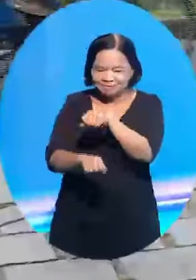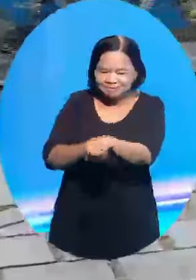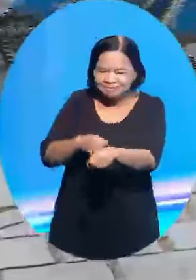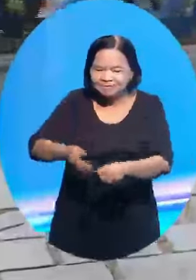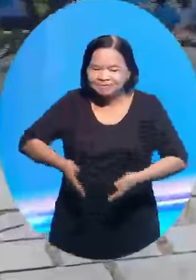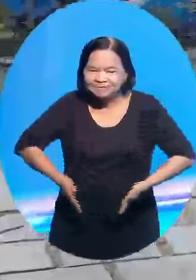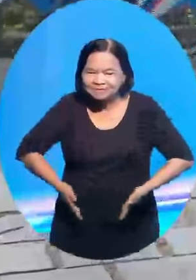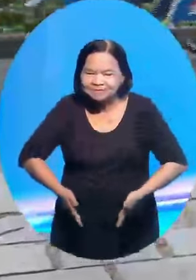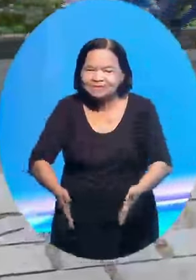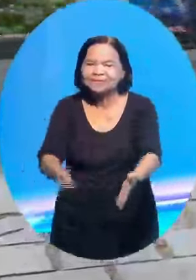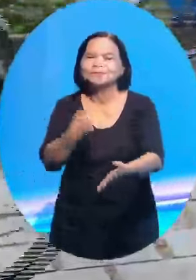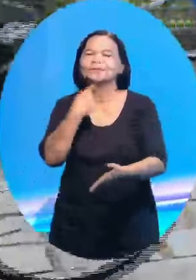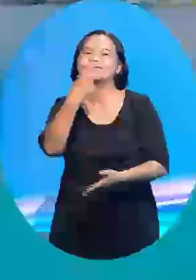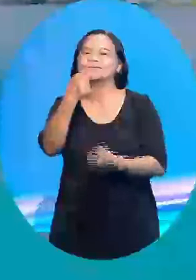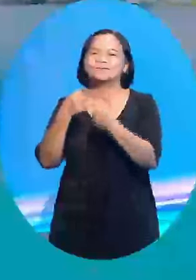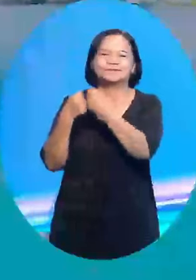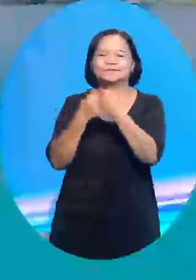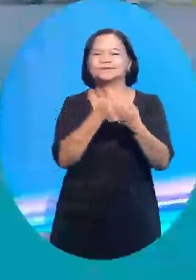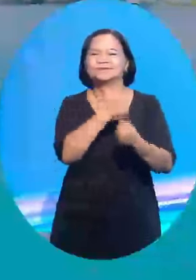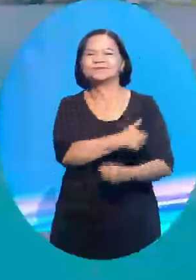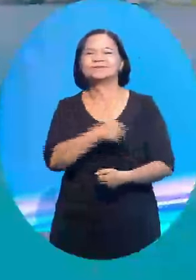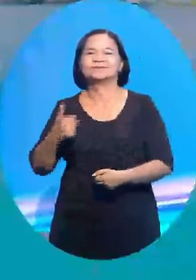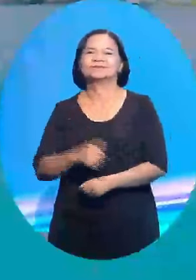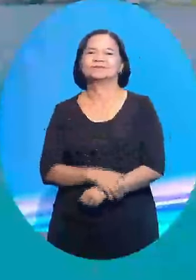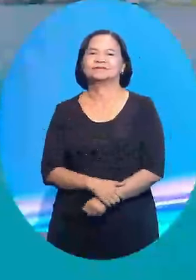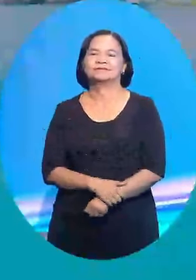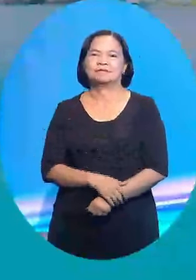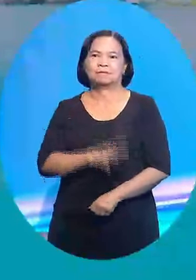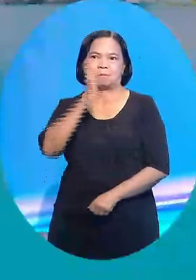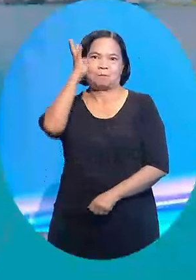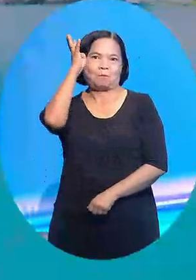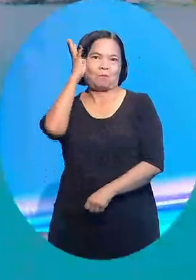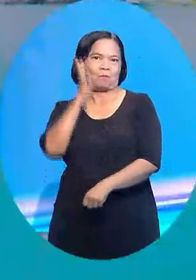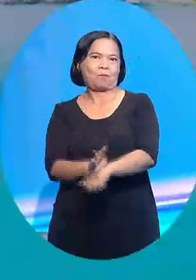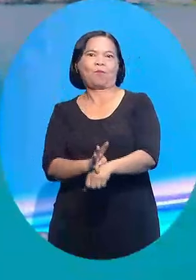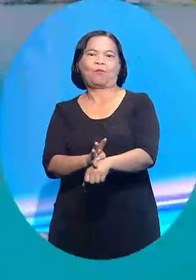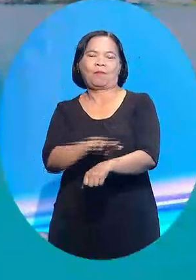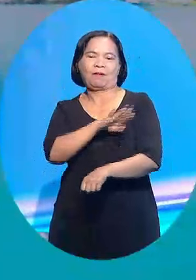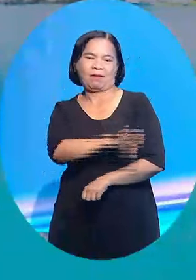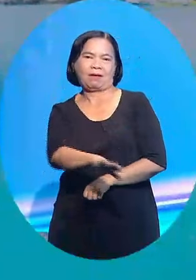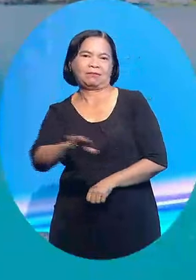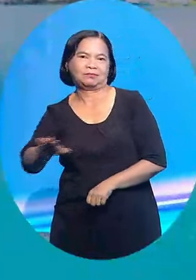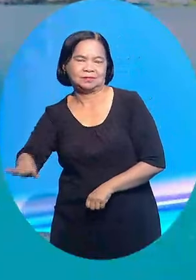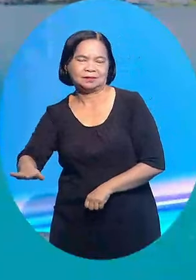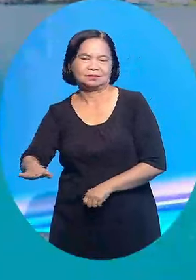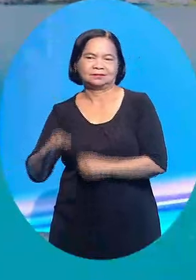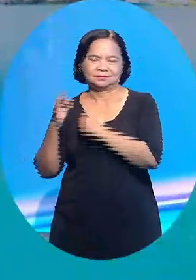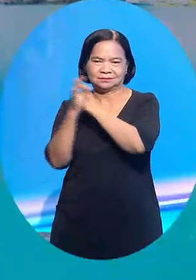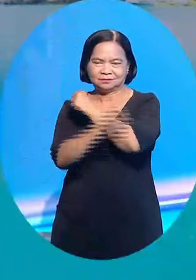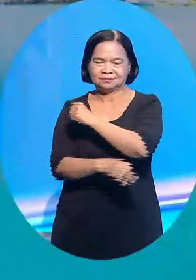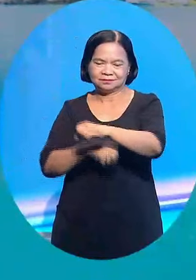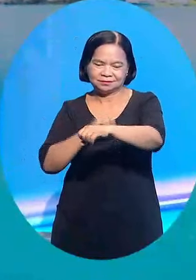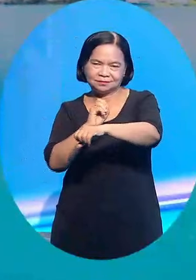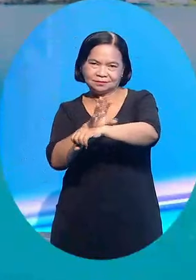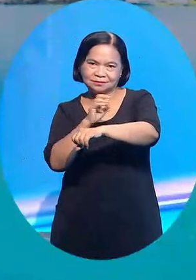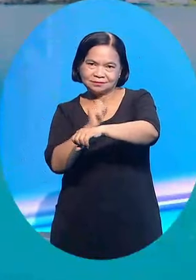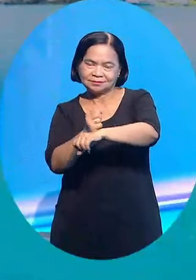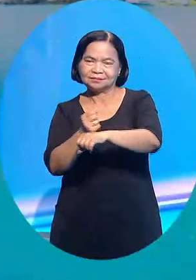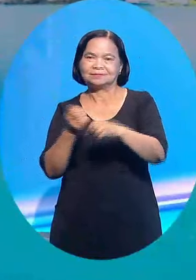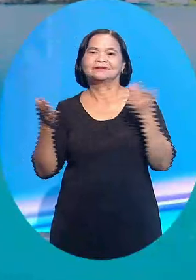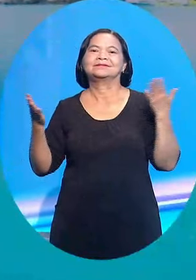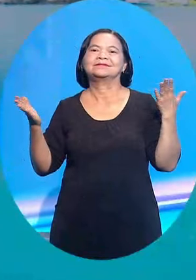truyền đến đông đảo người dân. Hơn 4.000 em học sinh trên địa bàn Thành phố Hồ Chí Minh và các tỉnh lân cận đã được tư vấn hướng nghiệp, giải